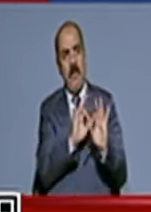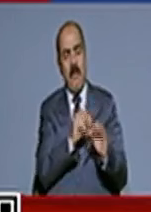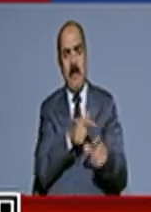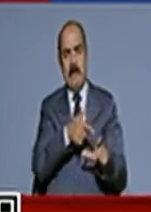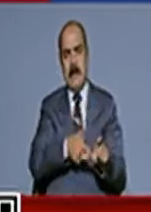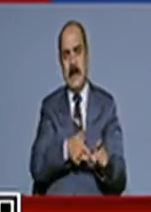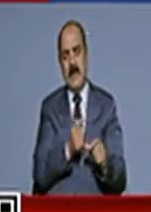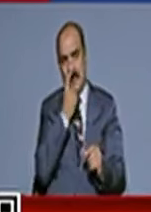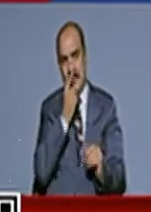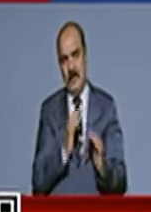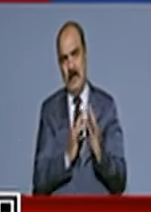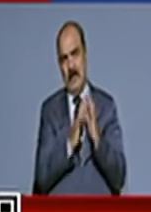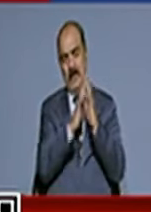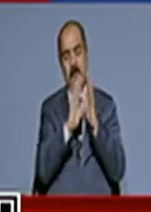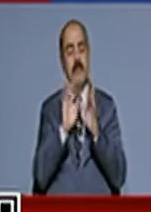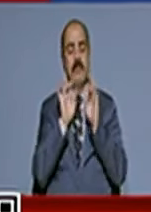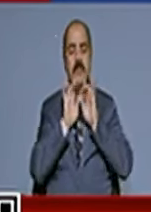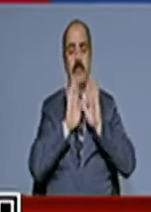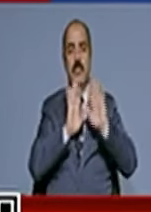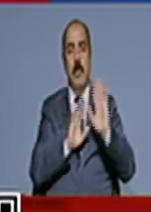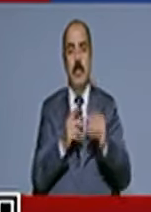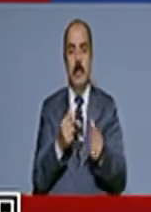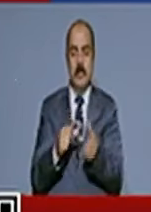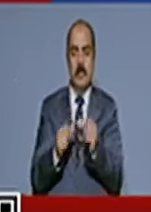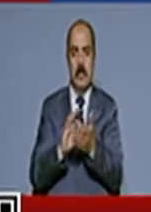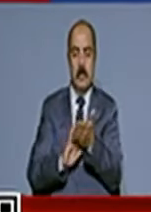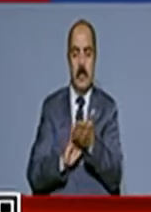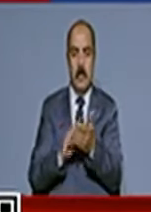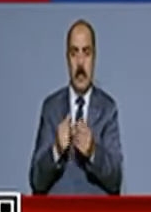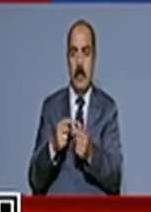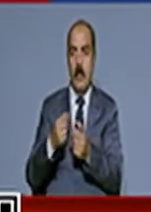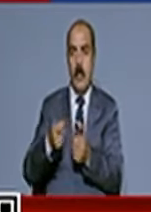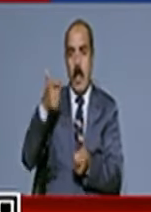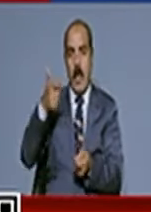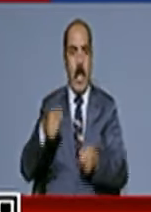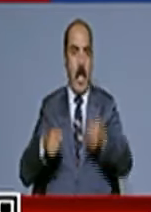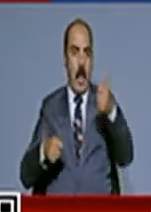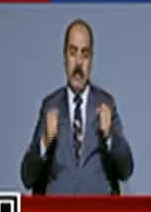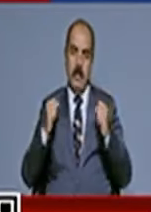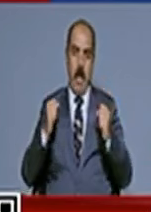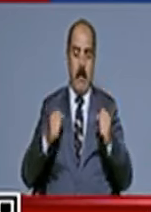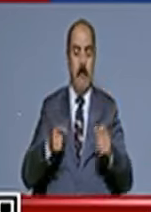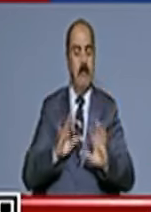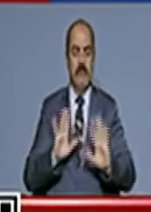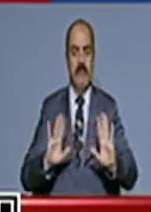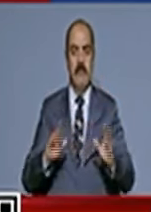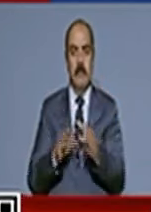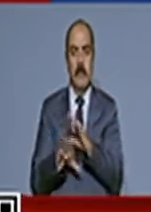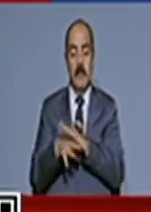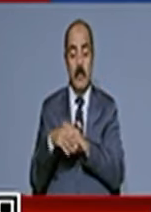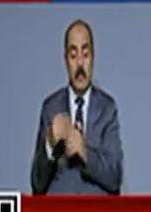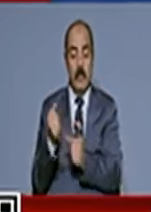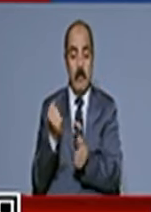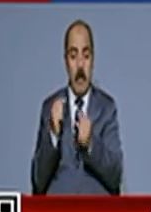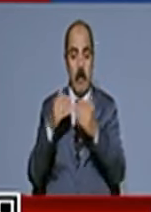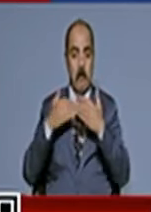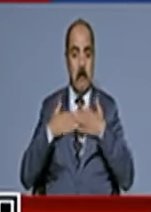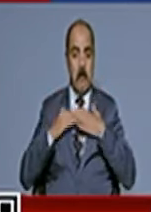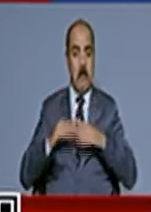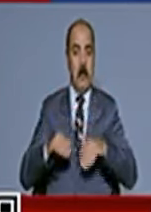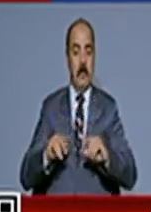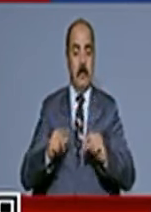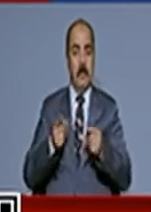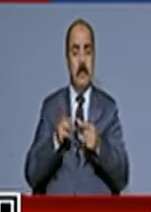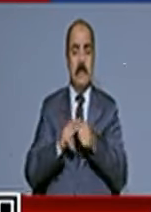الأحفوري ويجنب تقلبات أسعاره، كما أن إضافة الطاقة النووية إلى